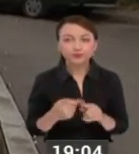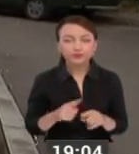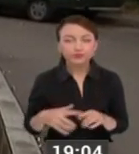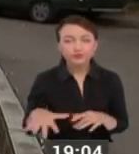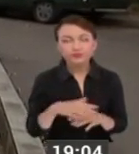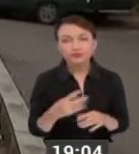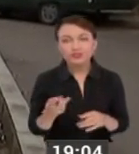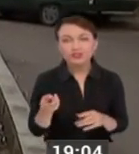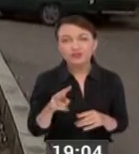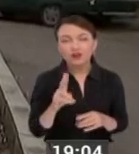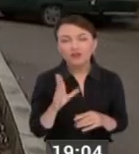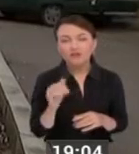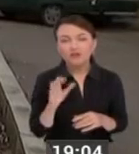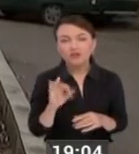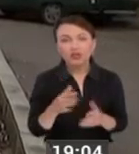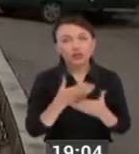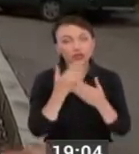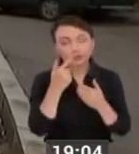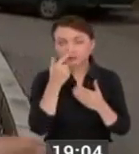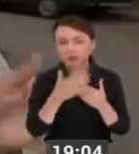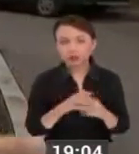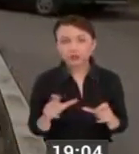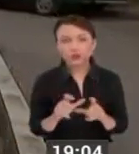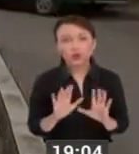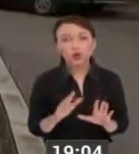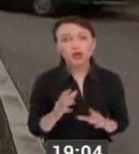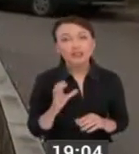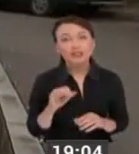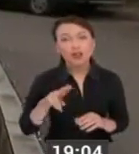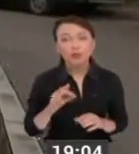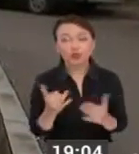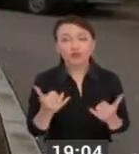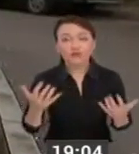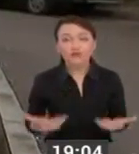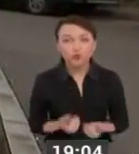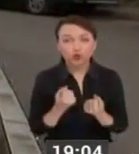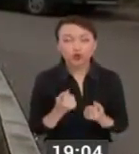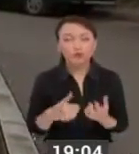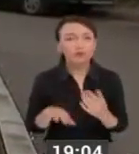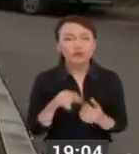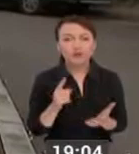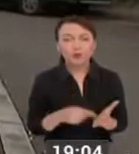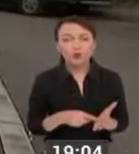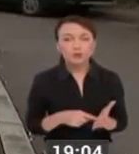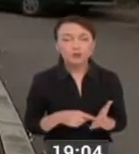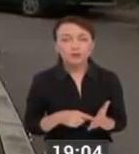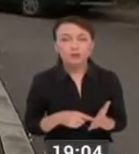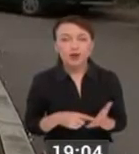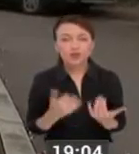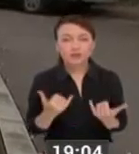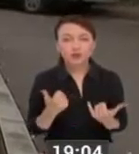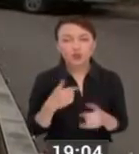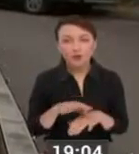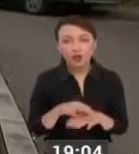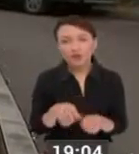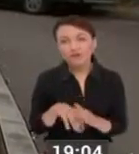пару кварталів. Тут нет близько магазинів, тільки «Сільпо» нас завжди виручало. Ну, буквально по всем вопросам. Вот сегодня я сейчас болею,